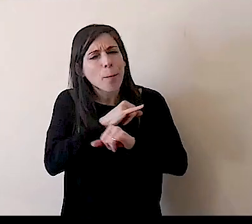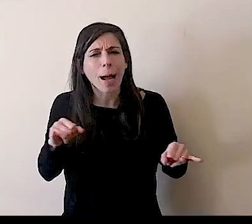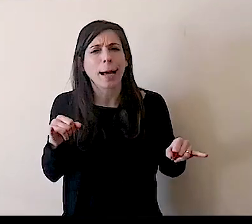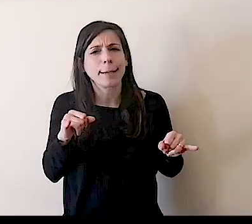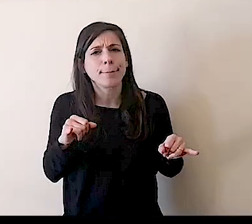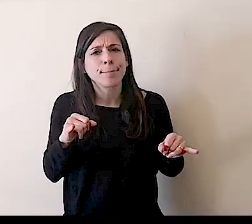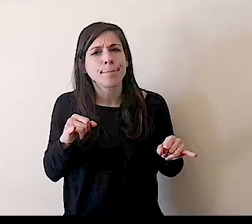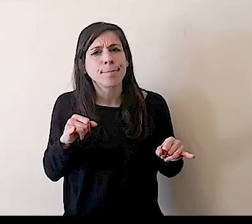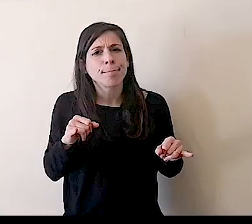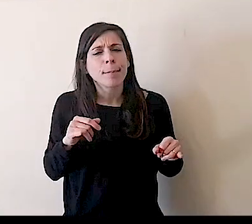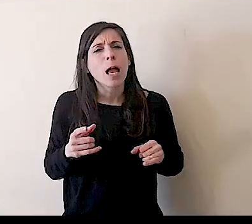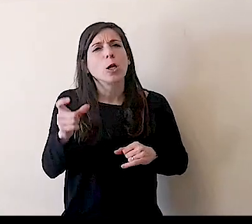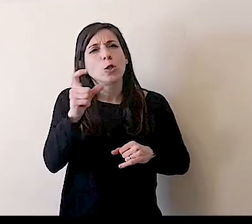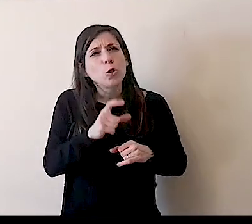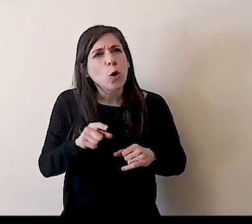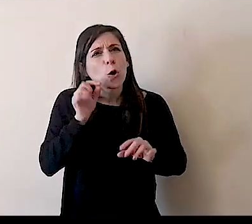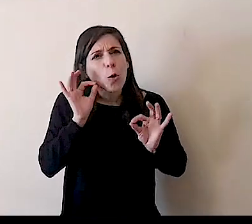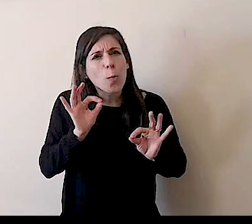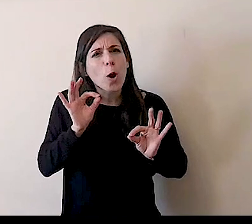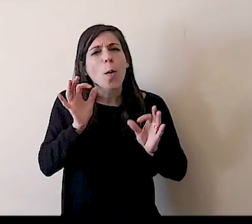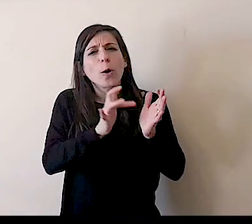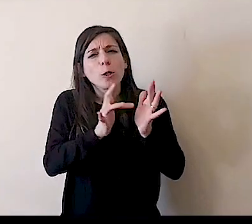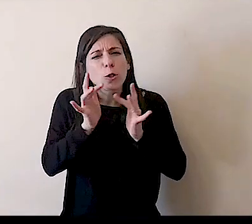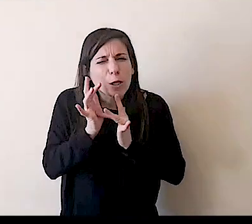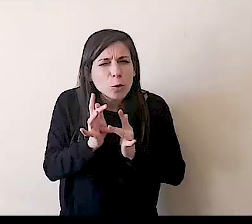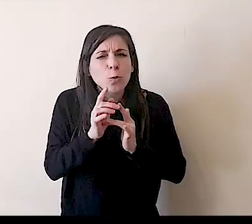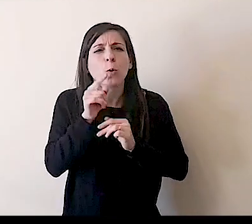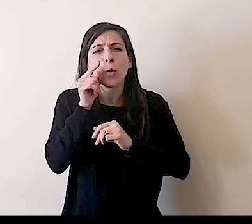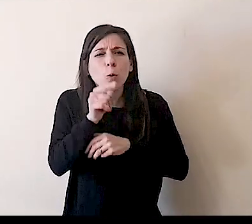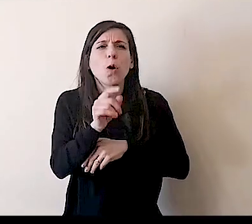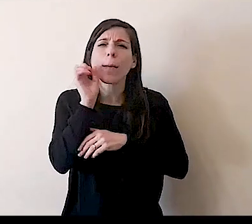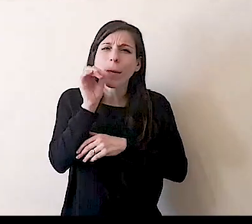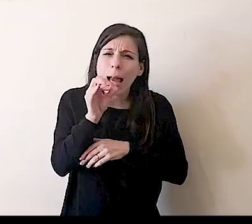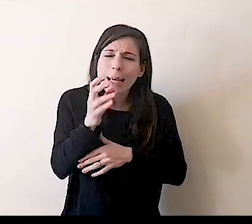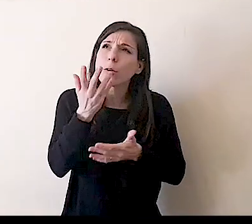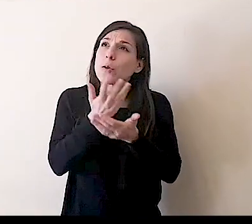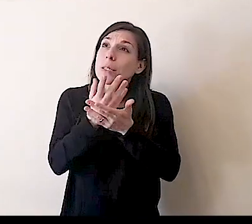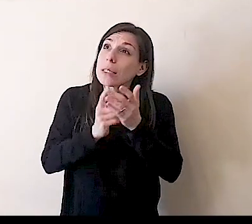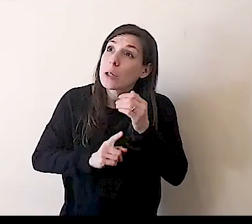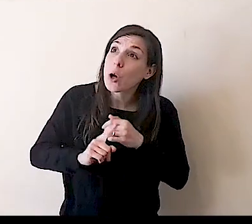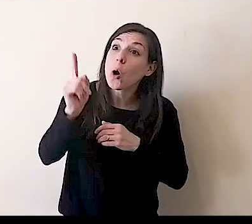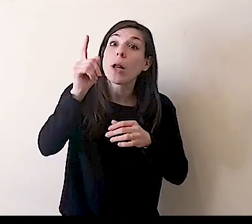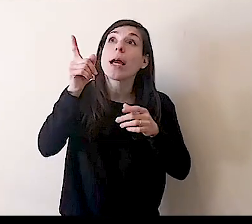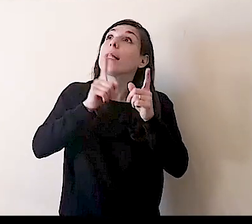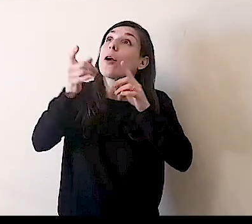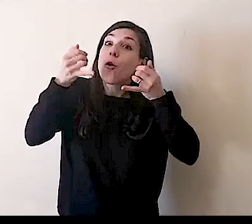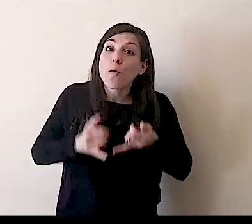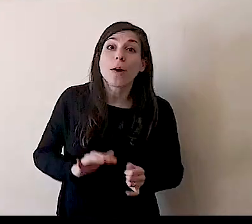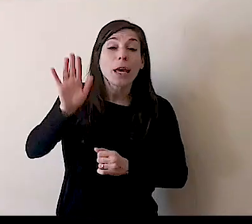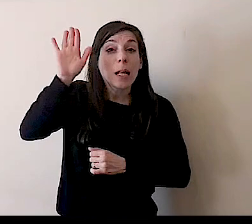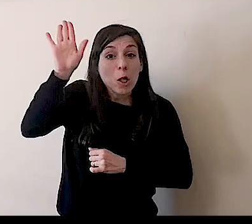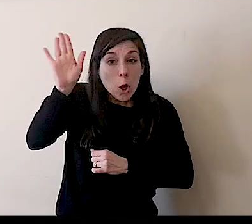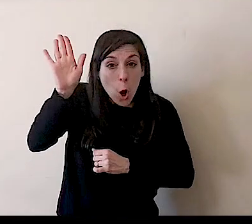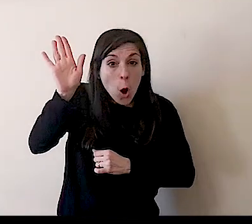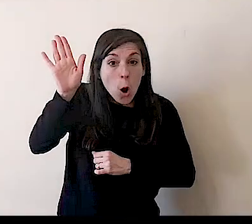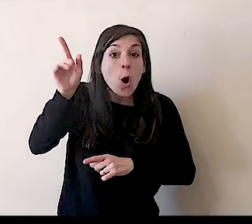bene quel giorno in cui lui il maestro il signore in segno di dio